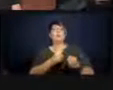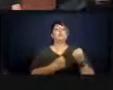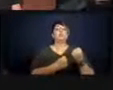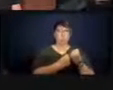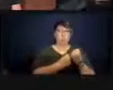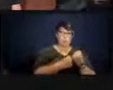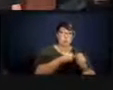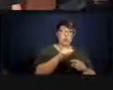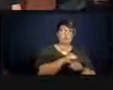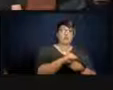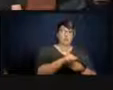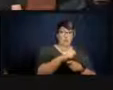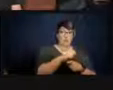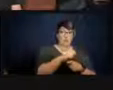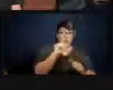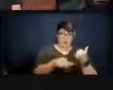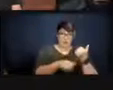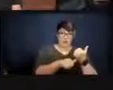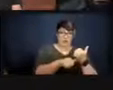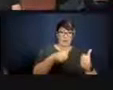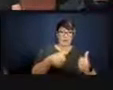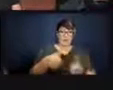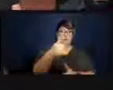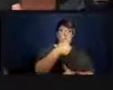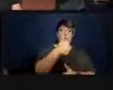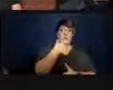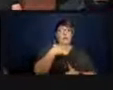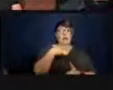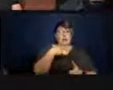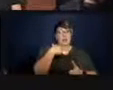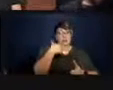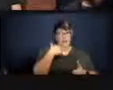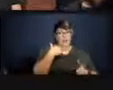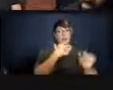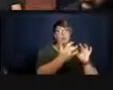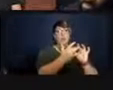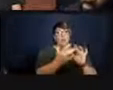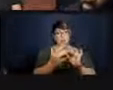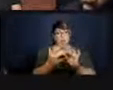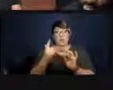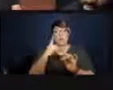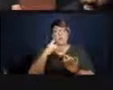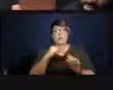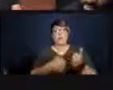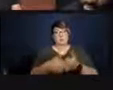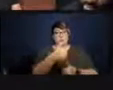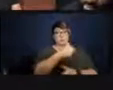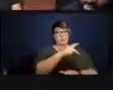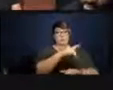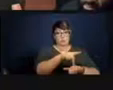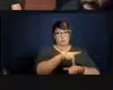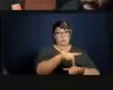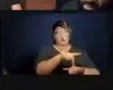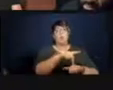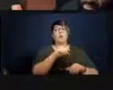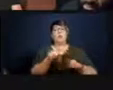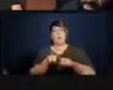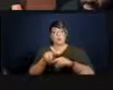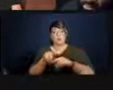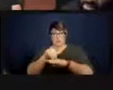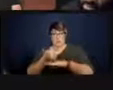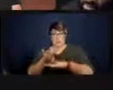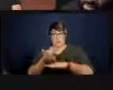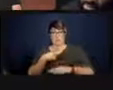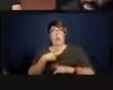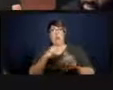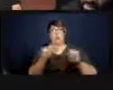تدريب ودعم للإداريين، أنا كنت مساعدة مدير ولكن لم أكن أحصل على التدريبات ولم